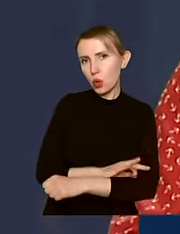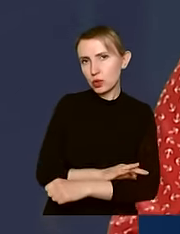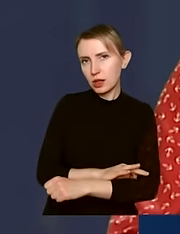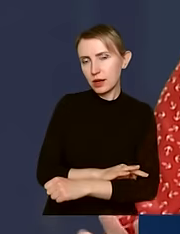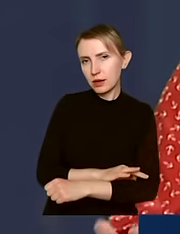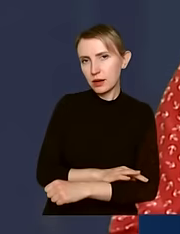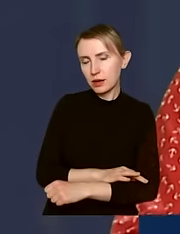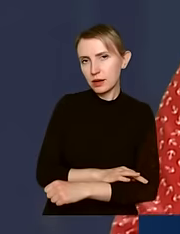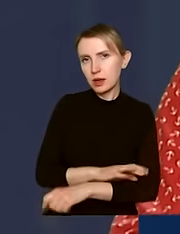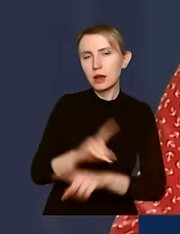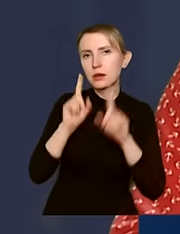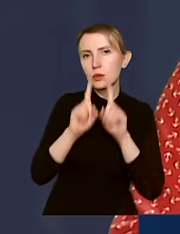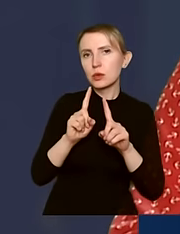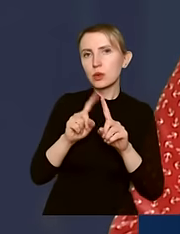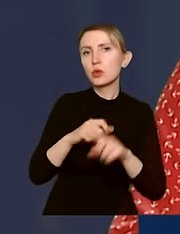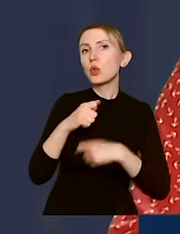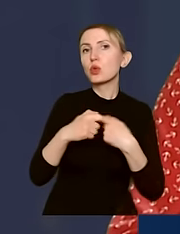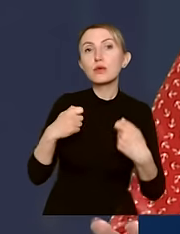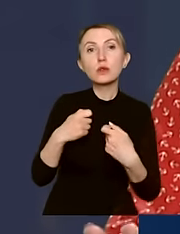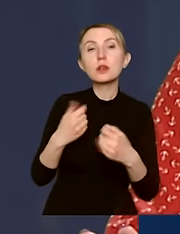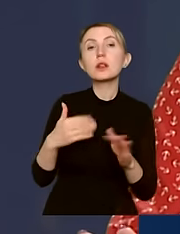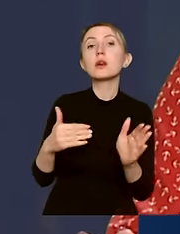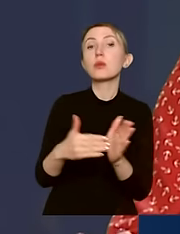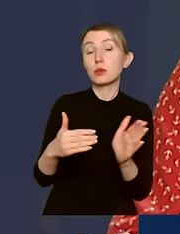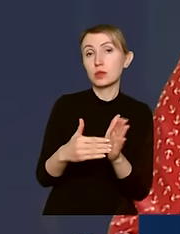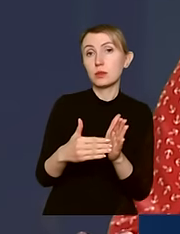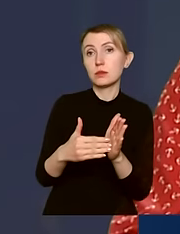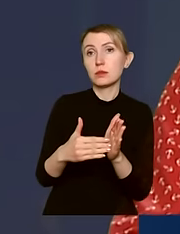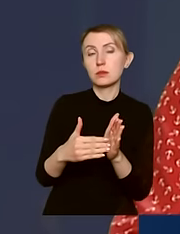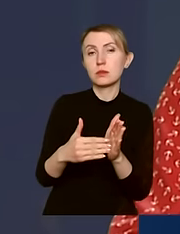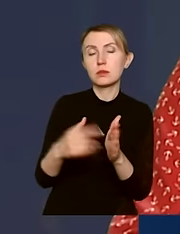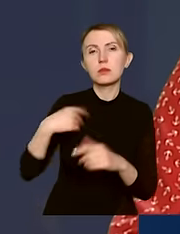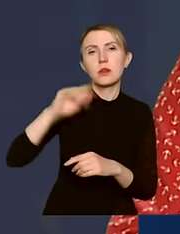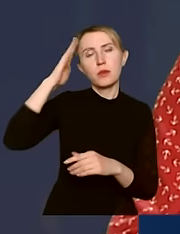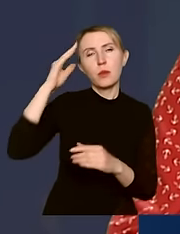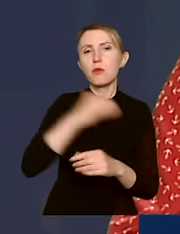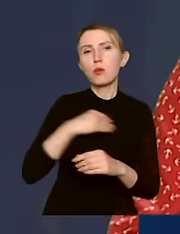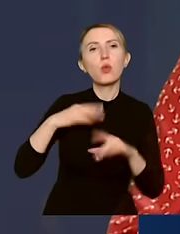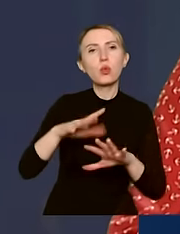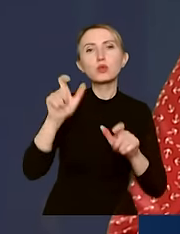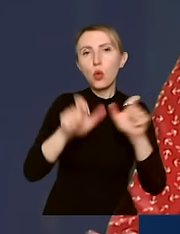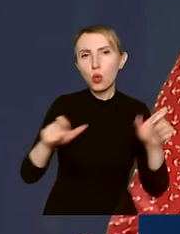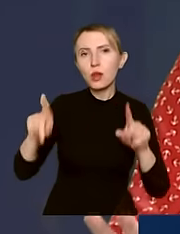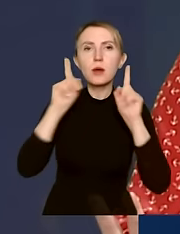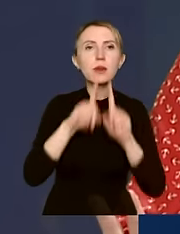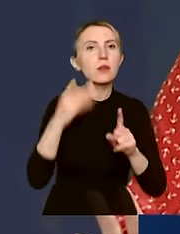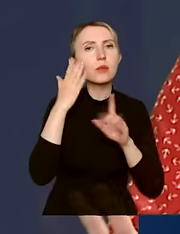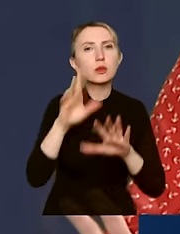co do zasady, to jest rozwiązanie, które jest potrzebne, bo doskonale wiemy, że w Polsce jest mnóstwo osób, które naprawdę bardzo